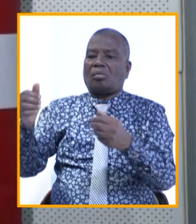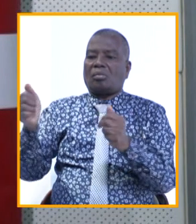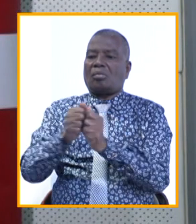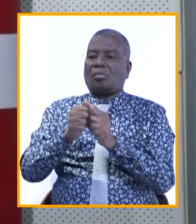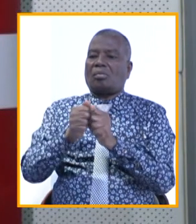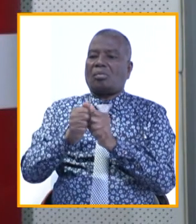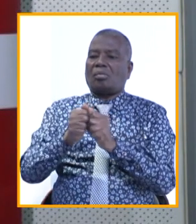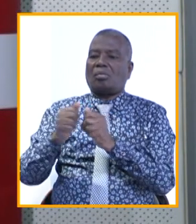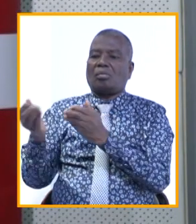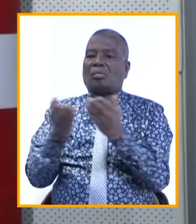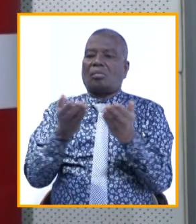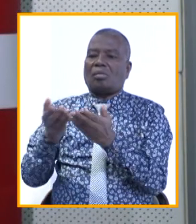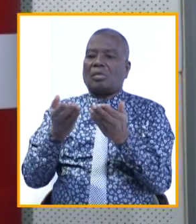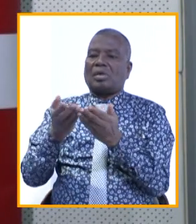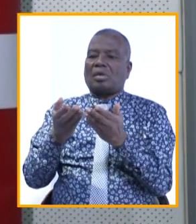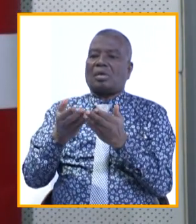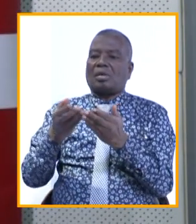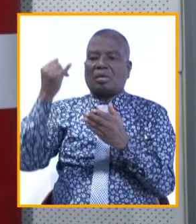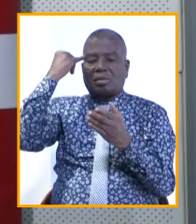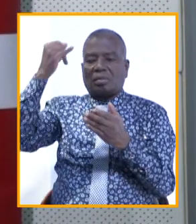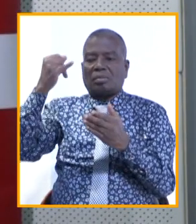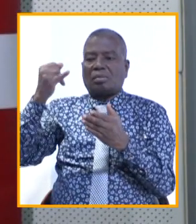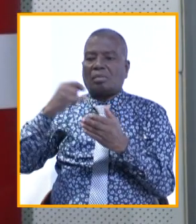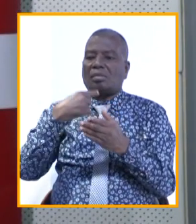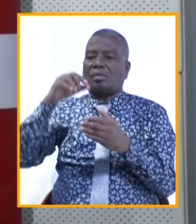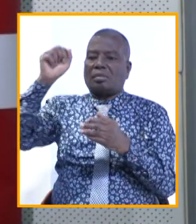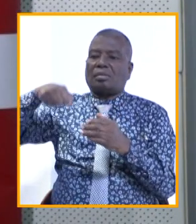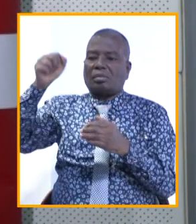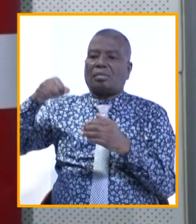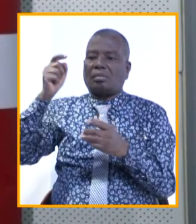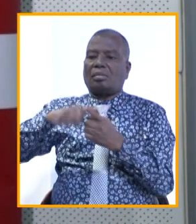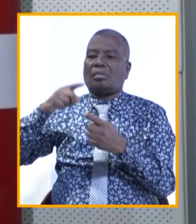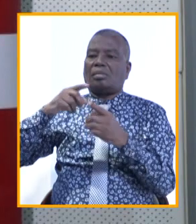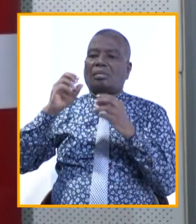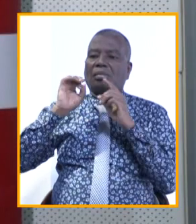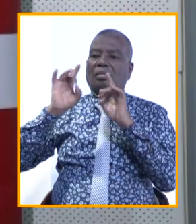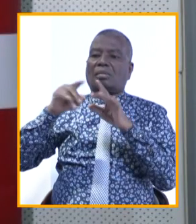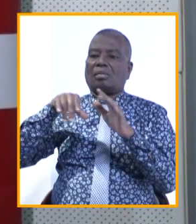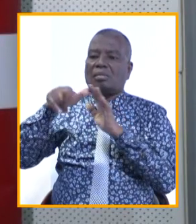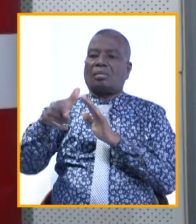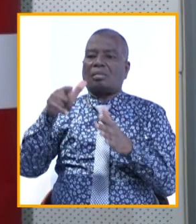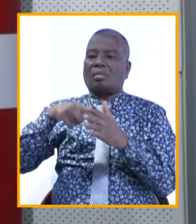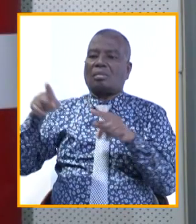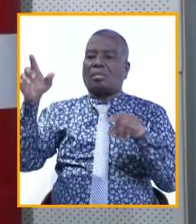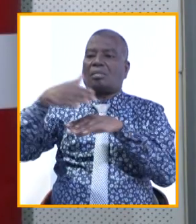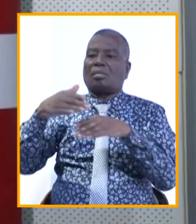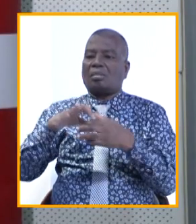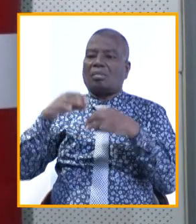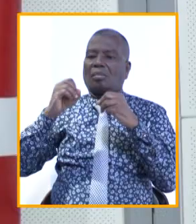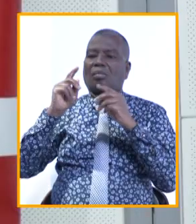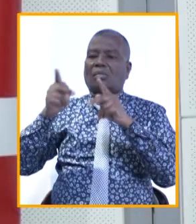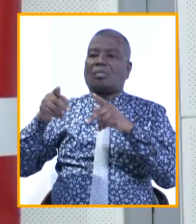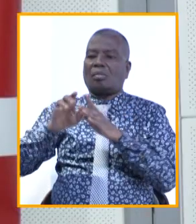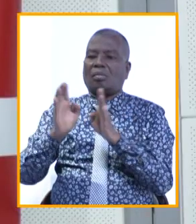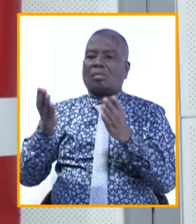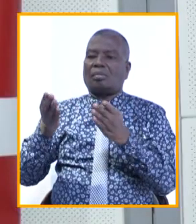prestations, avec leurs services. L'idée, c'est de dire oui, il y a ce risque-là, mais à côté, il y a beaucoup d'opportunités qui